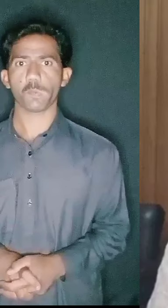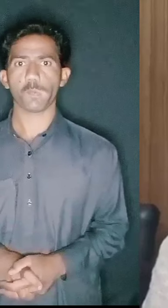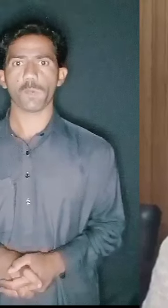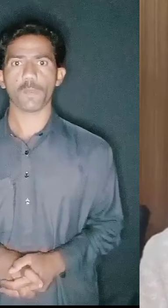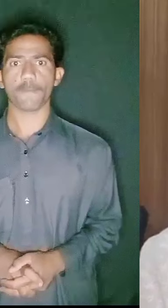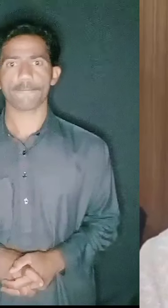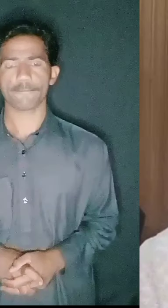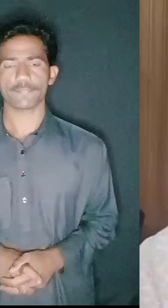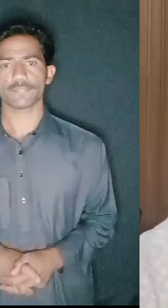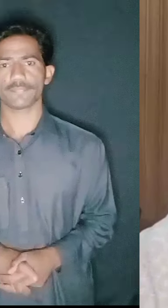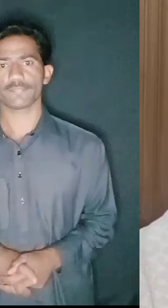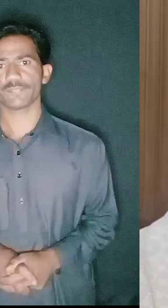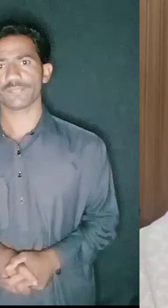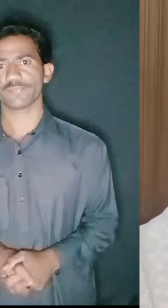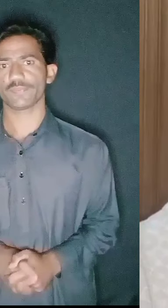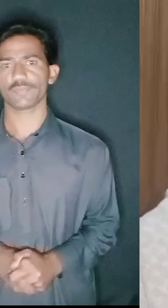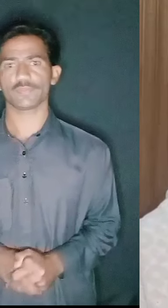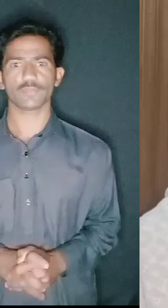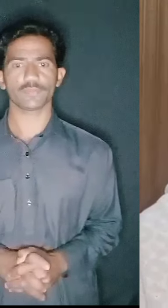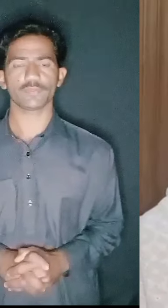नहीं है।